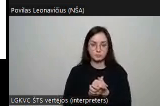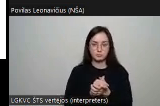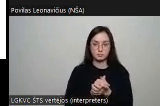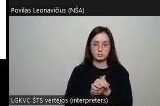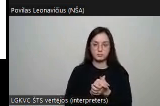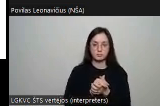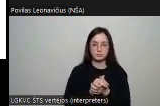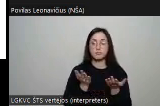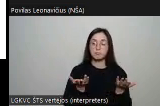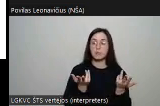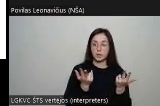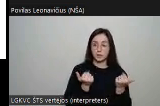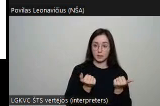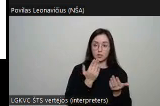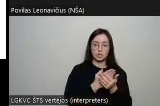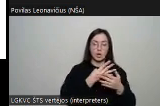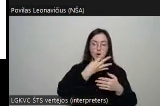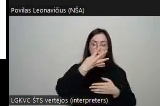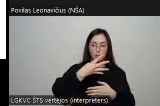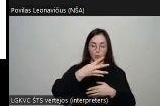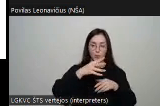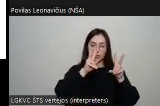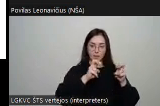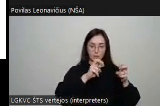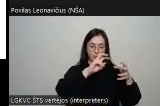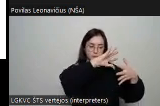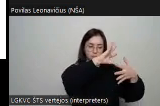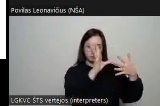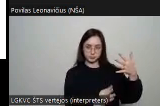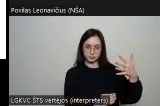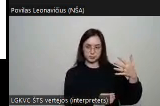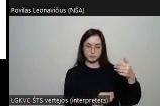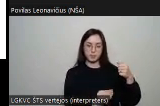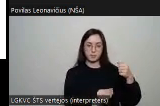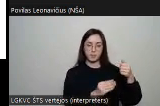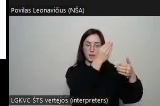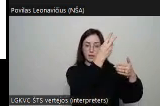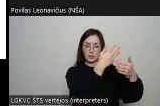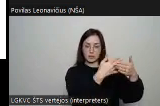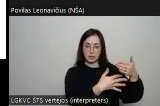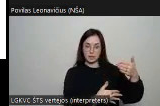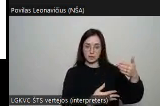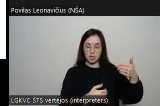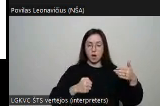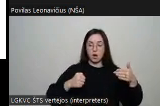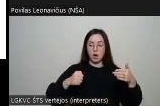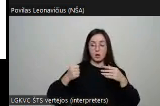Yra, taip, 40 temų, bet taip kolegos jaučiasi pasitikintis ir